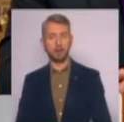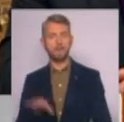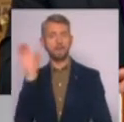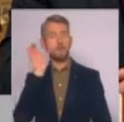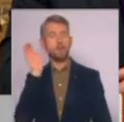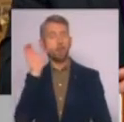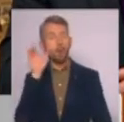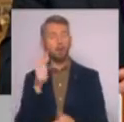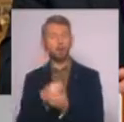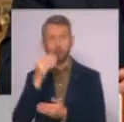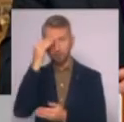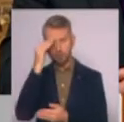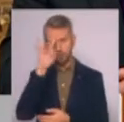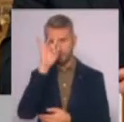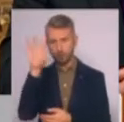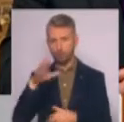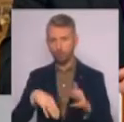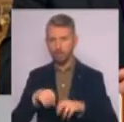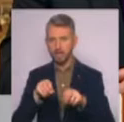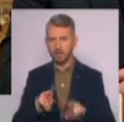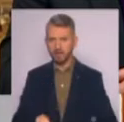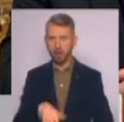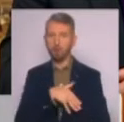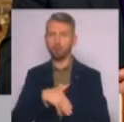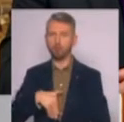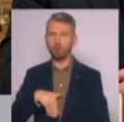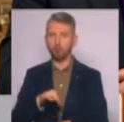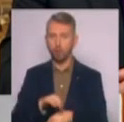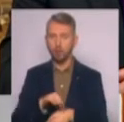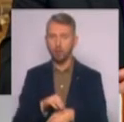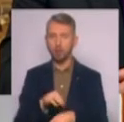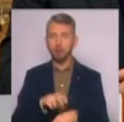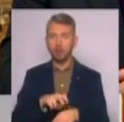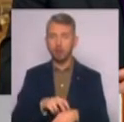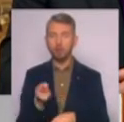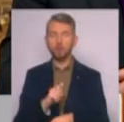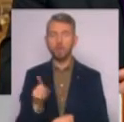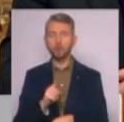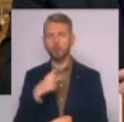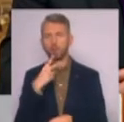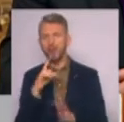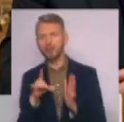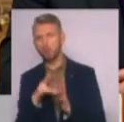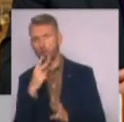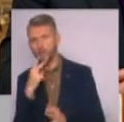прислухаєте до думки відомого фахівця-пульмонолога про те, що паління електронних сигарет і кальяну шкідливе